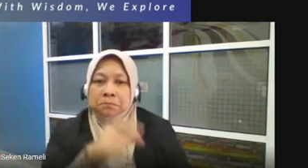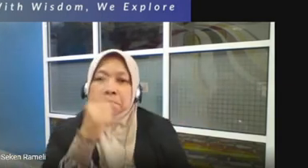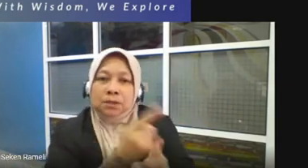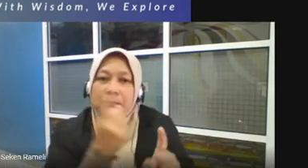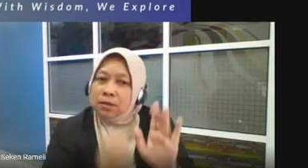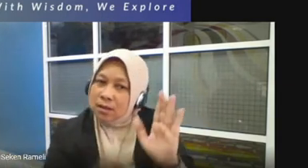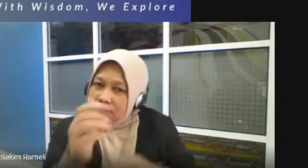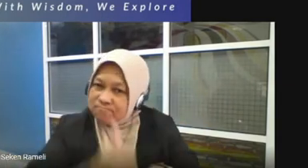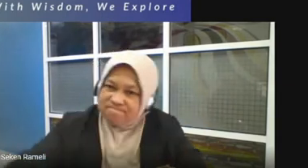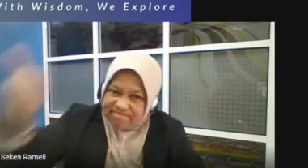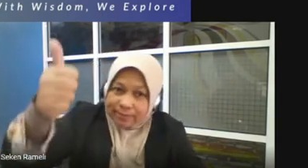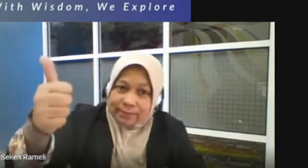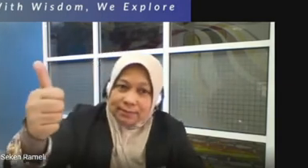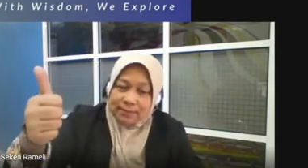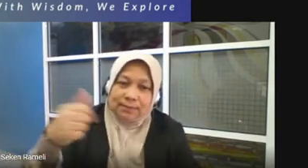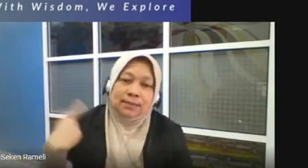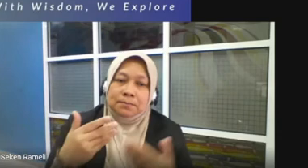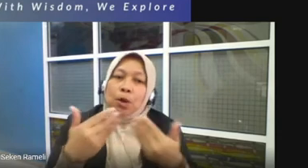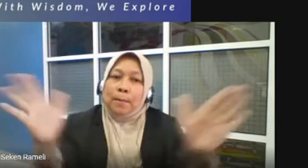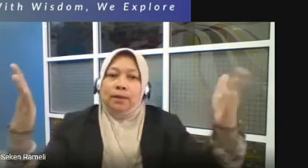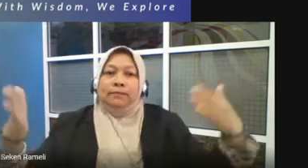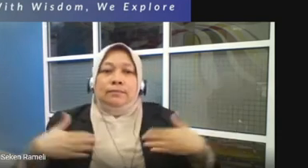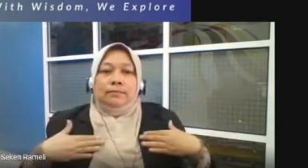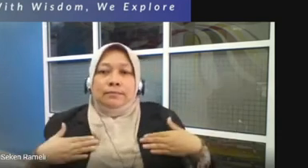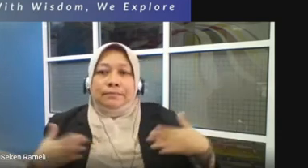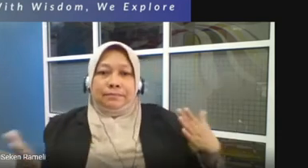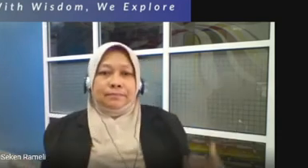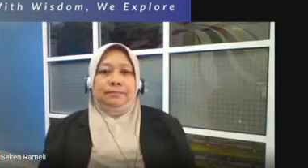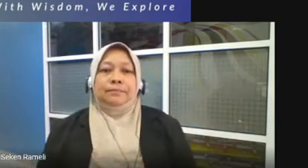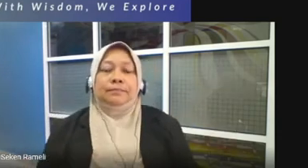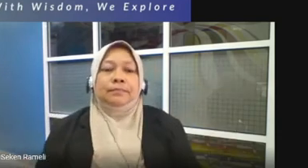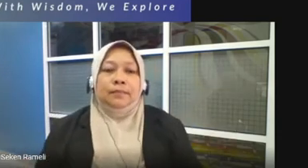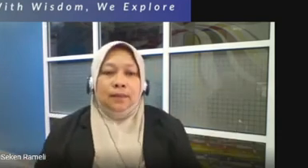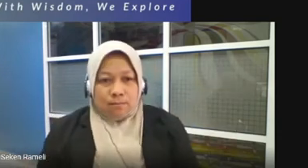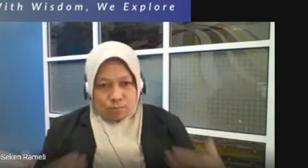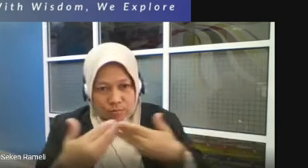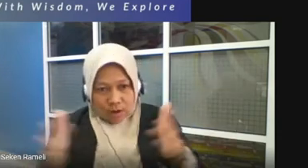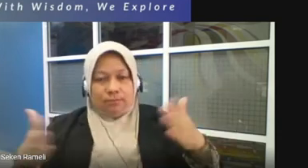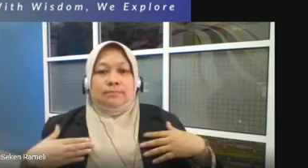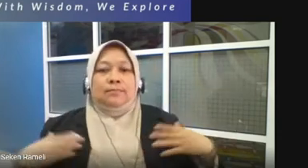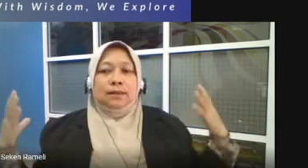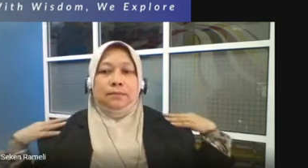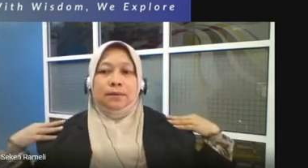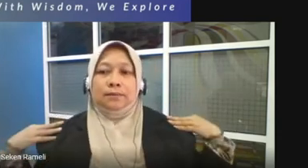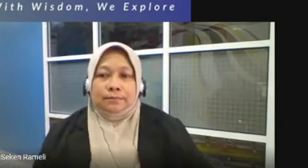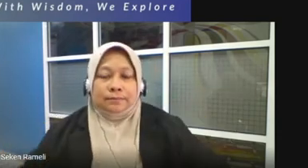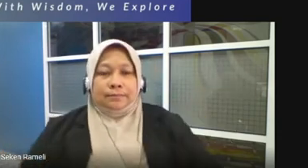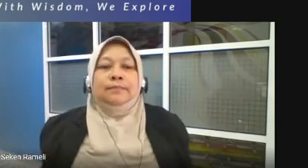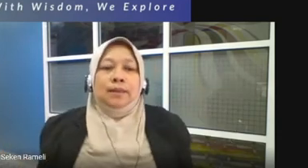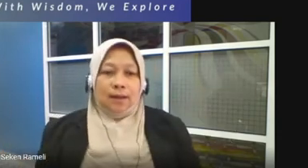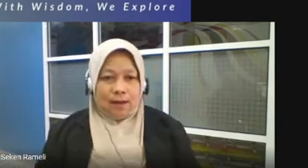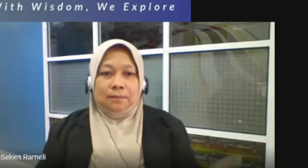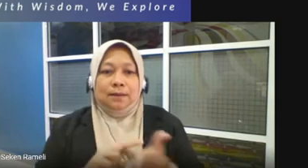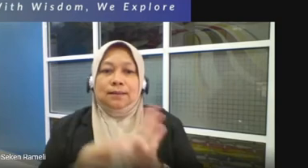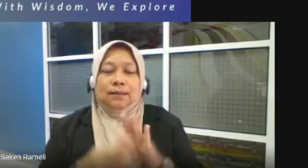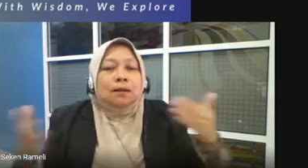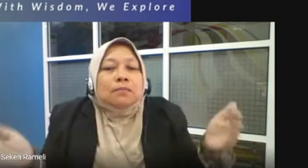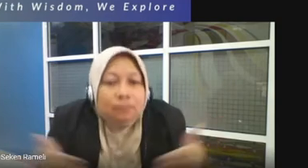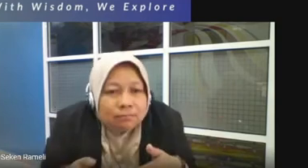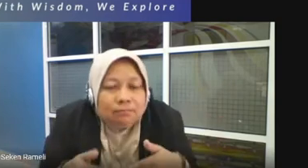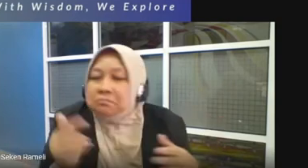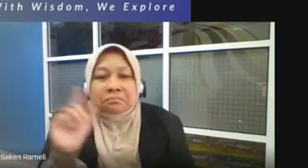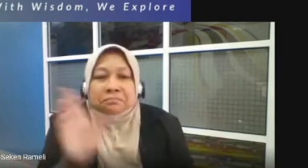tinggi, lebih besar. Jadi kita kena open chest, buka dada dan bahu apa ni kena buka. Dia tak boleh menunduk sangat, eh.